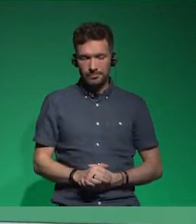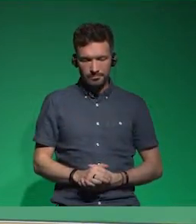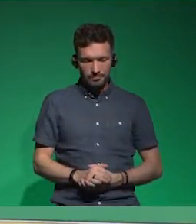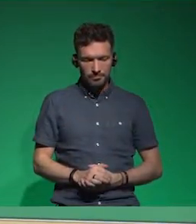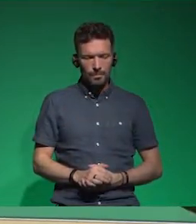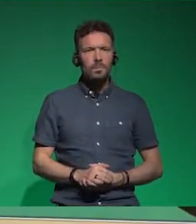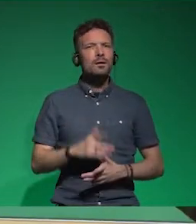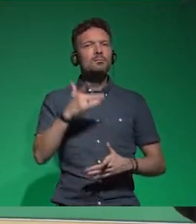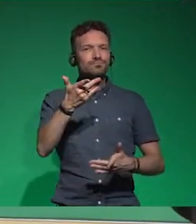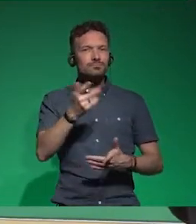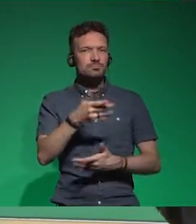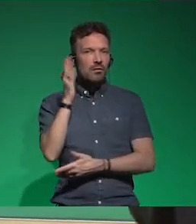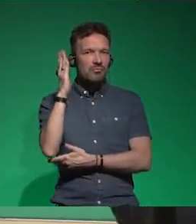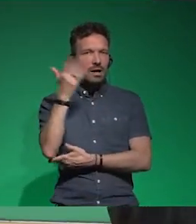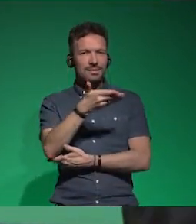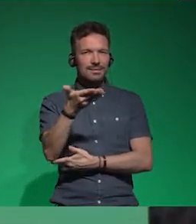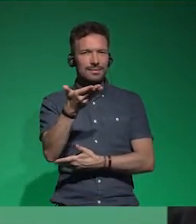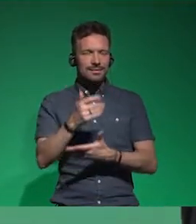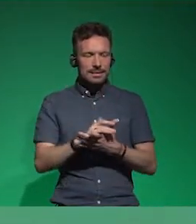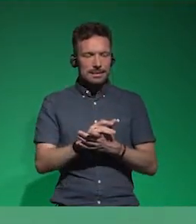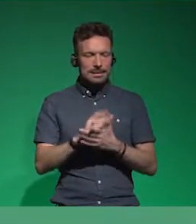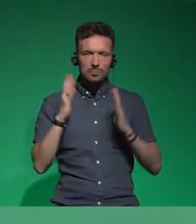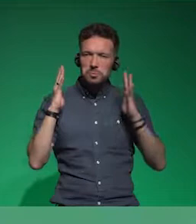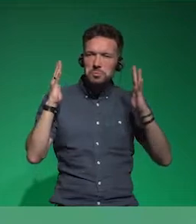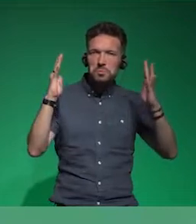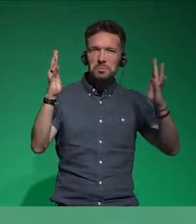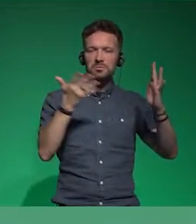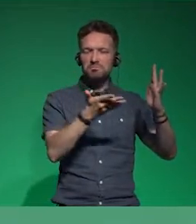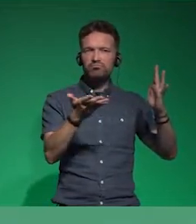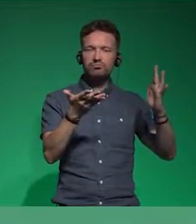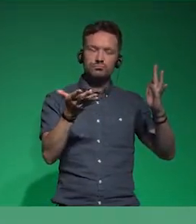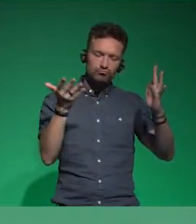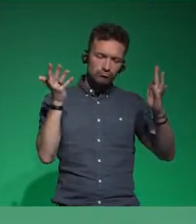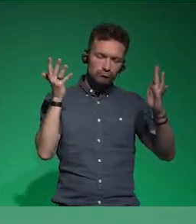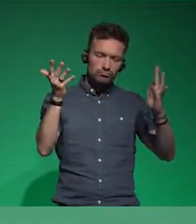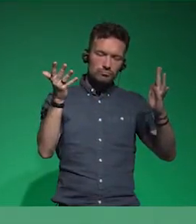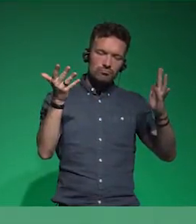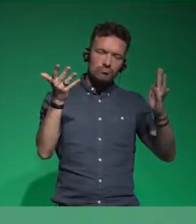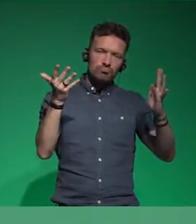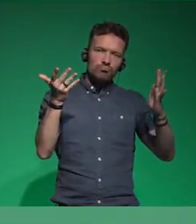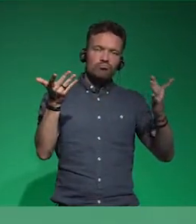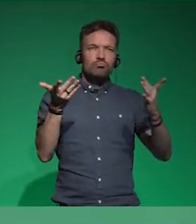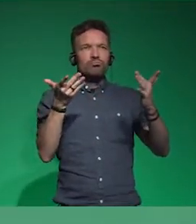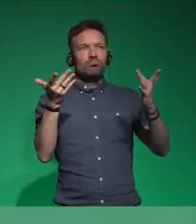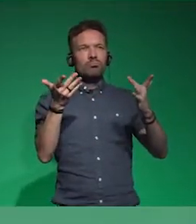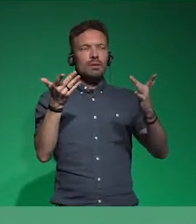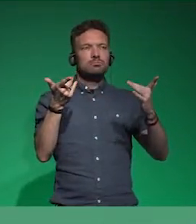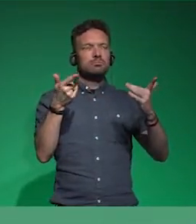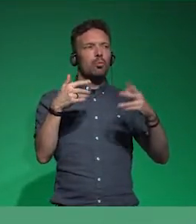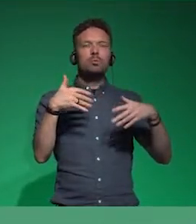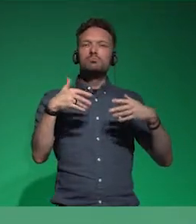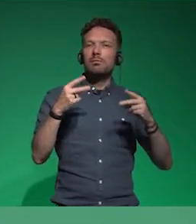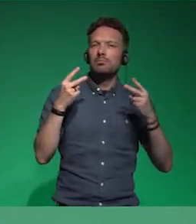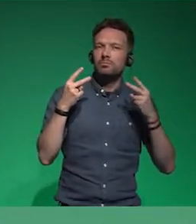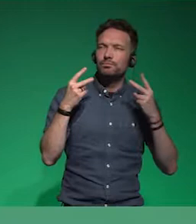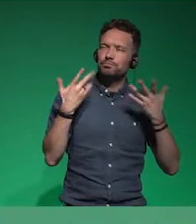Der Wald, und das möchte ich hier nur kurz einflechten, hat natürlich auch eine gute Bedeutung, eine sehr wichtige Bedeutung für uns